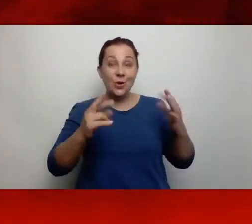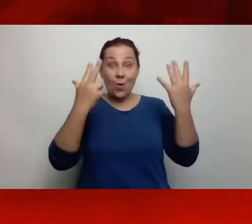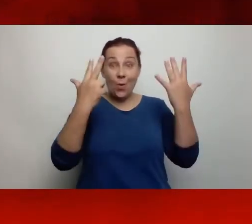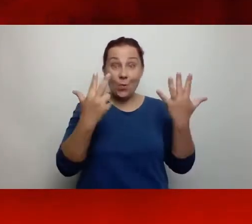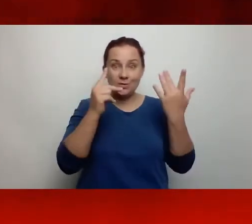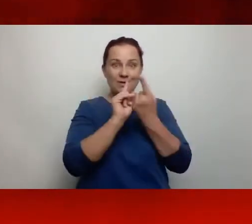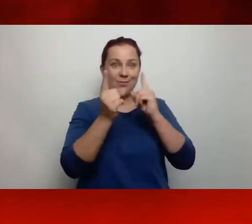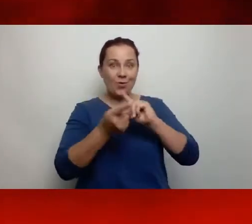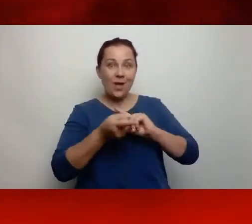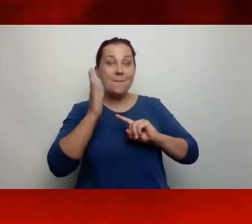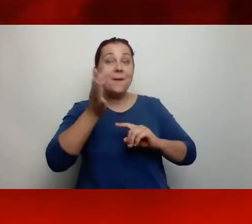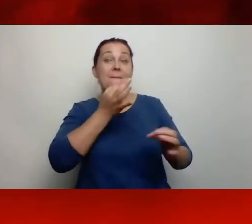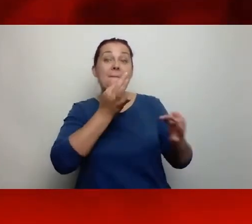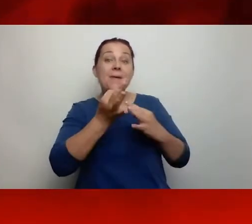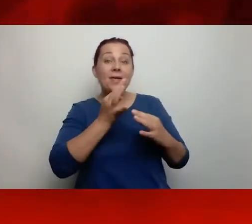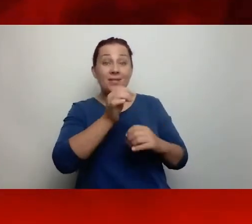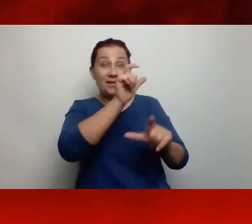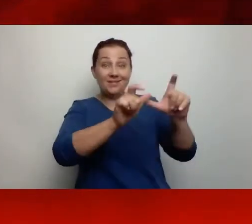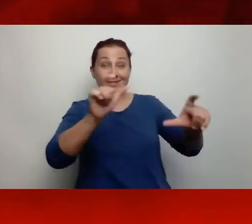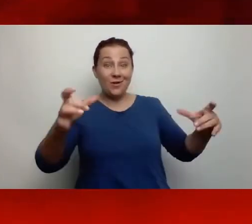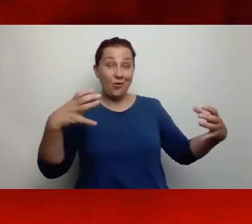odsłonie będziemy pytać o